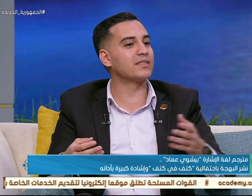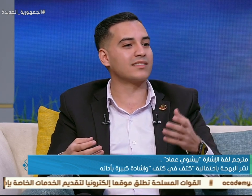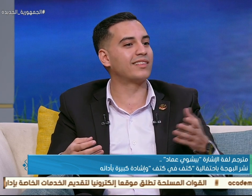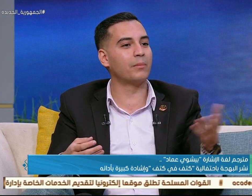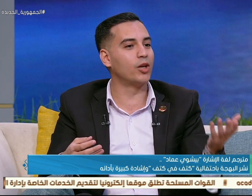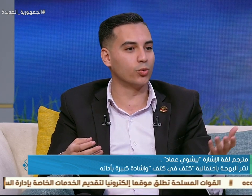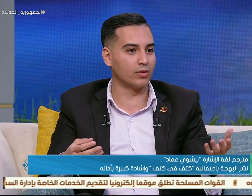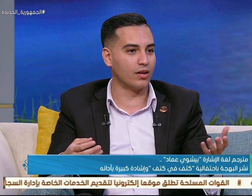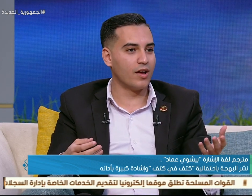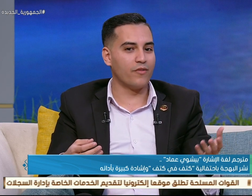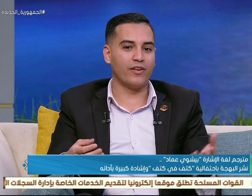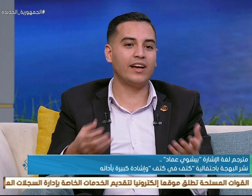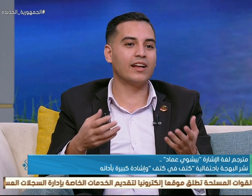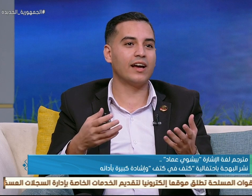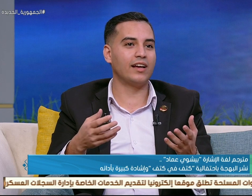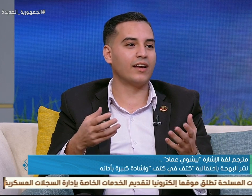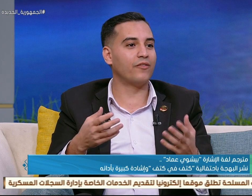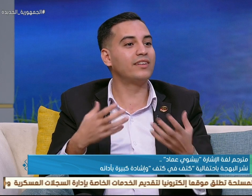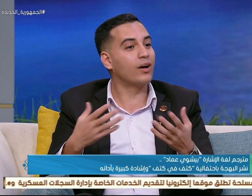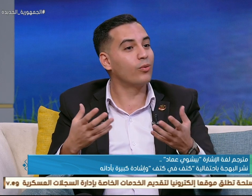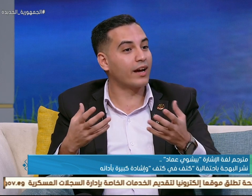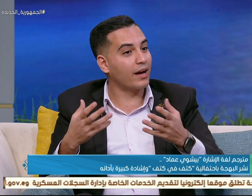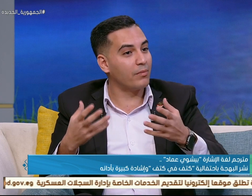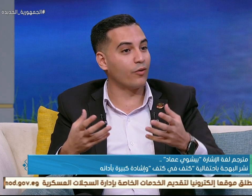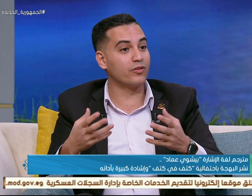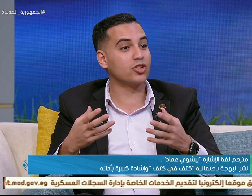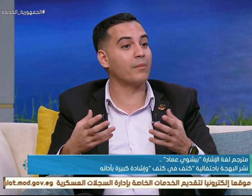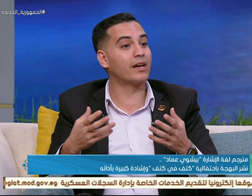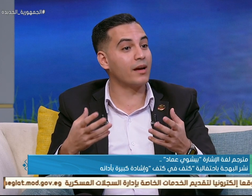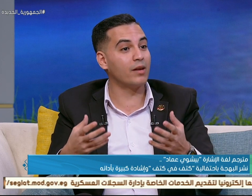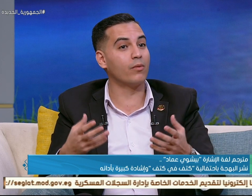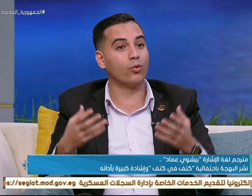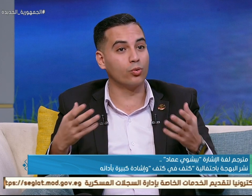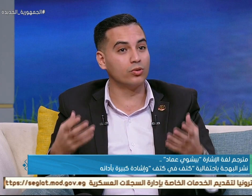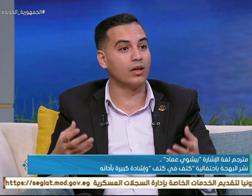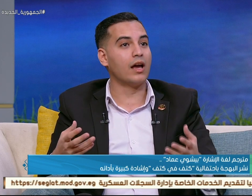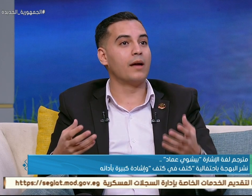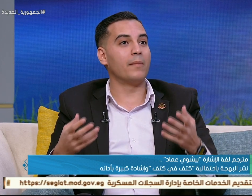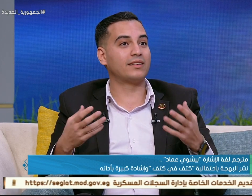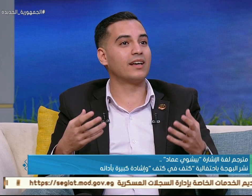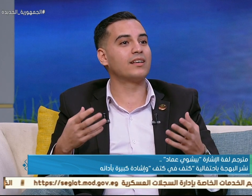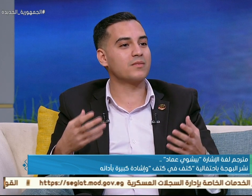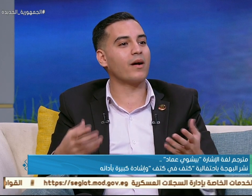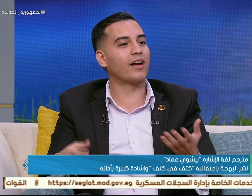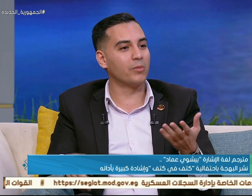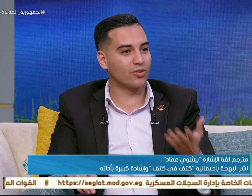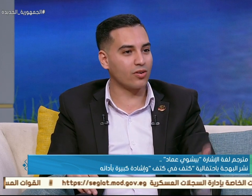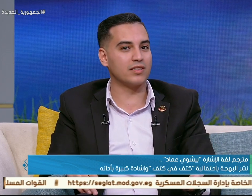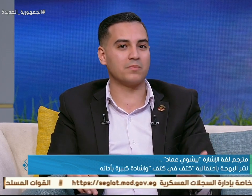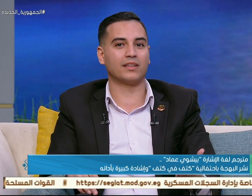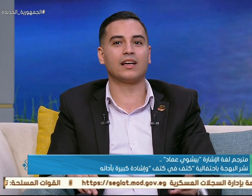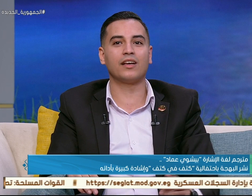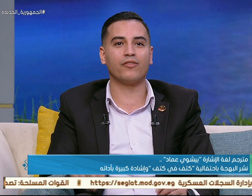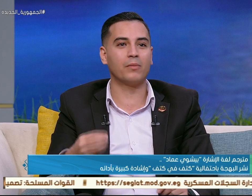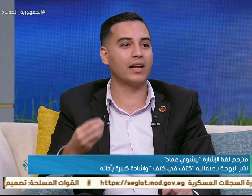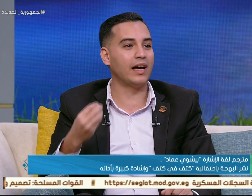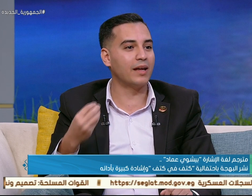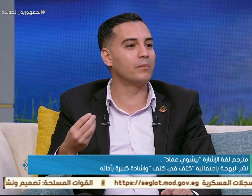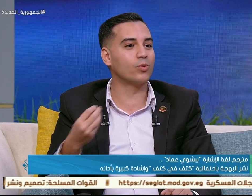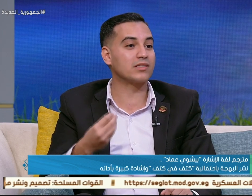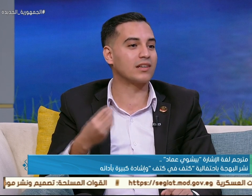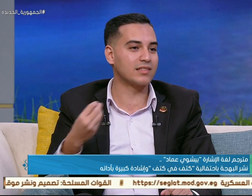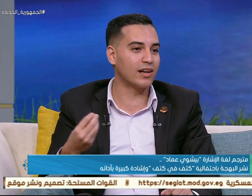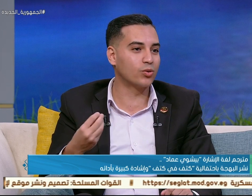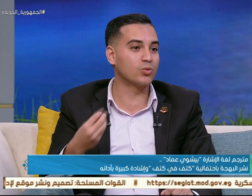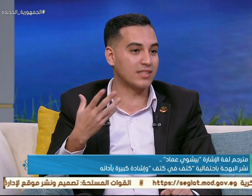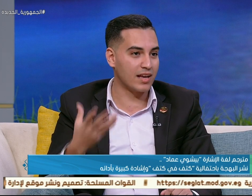تتعدل الخمسه سته مليون فاحنا احنا في دوله كامله وفي شعب كامل موجود محتاج يسمع كلمه الريس محتاج يفهم